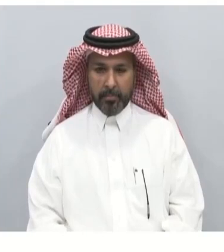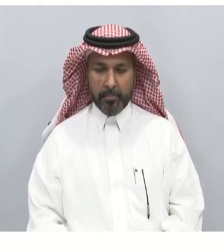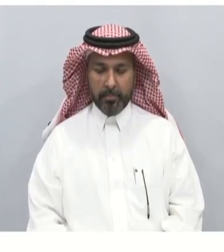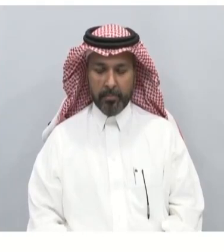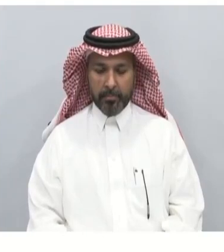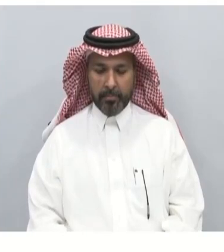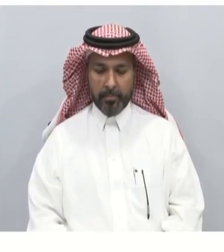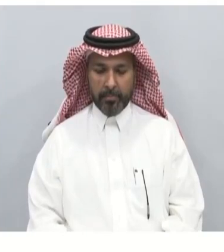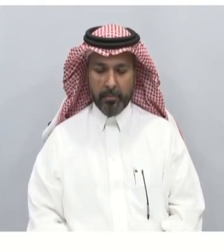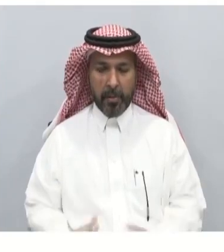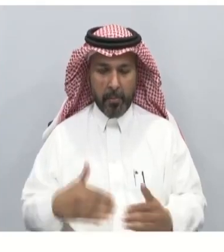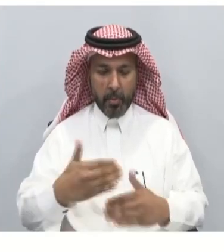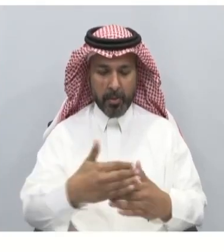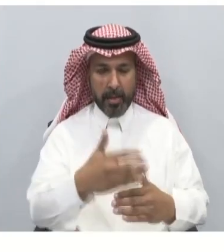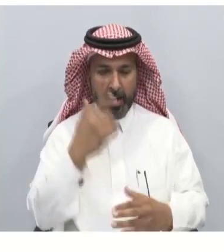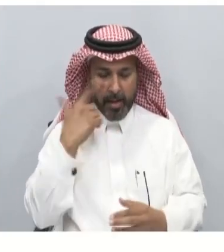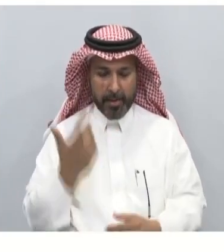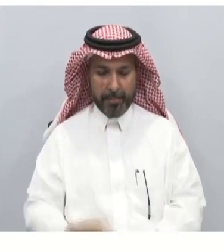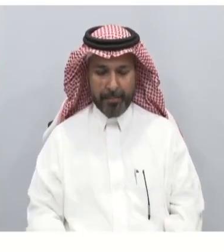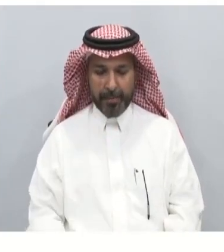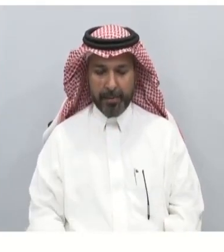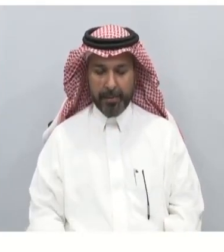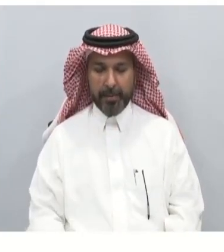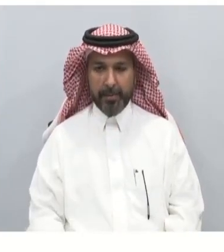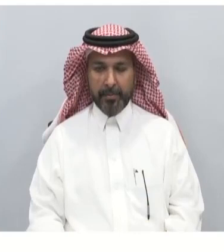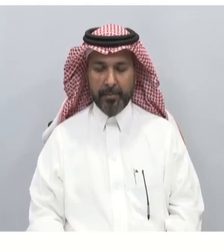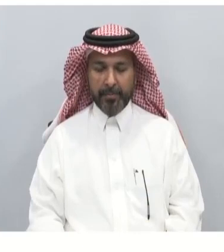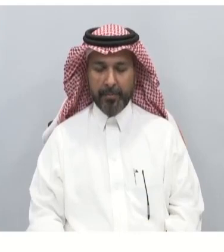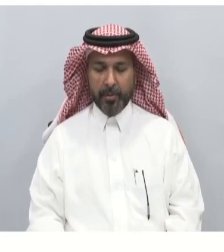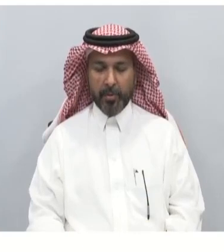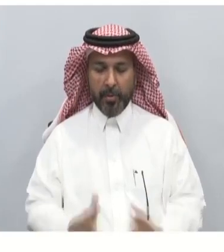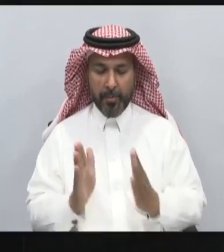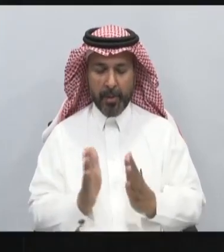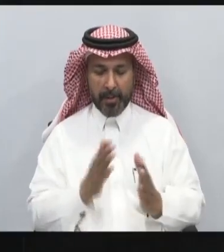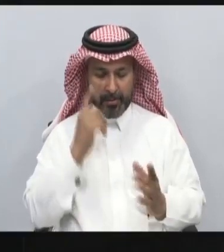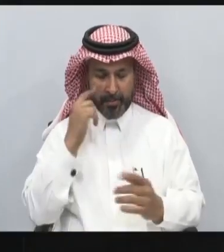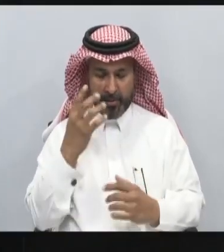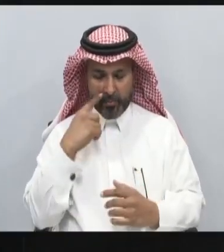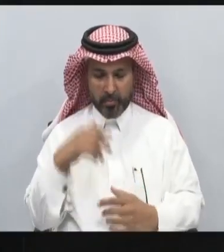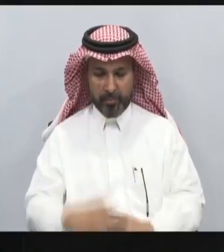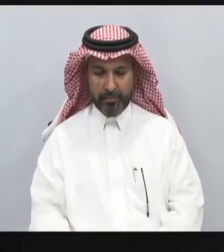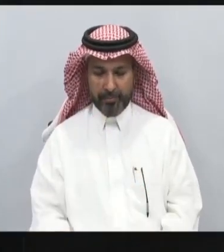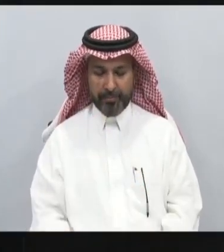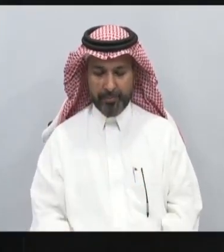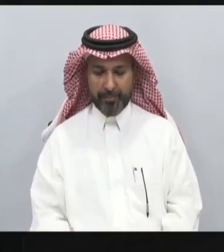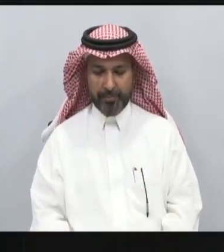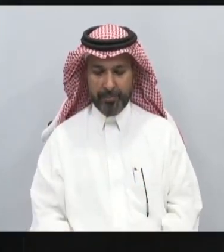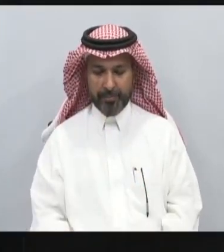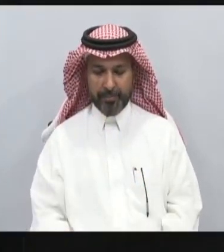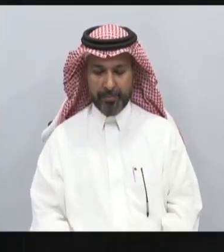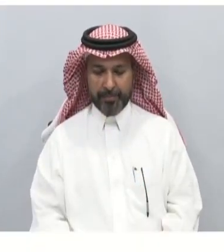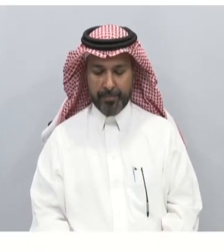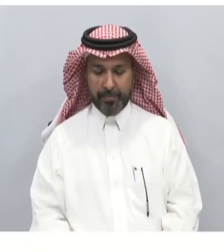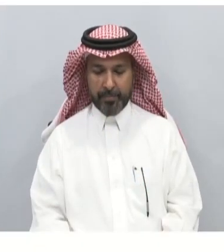يعني الحدود متتاليه ليست حدود مثلا معطيني حدين ثم قفز الى الحد الرابع وهكذا، لا، حدود متتاليه.